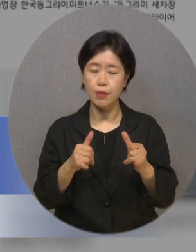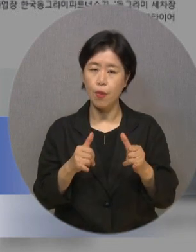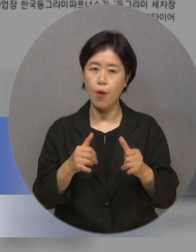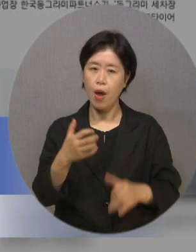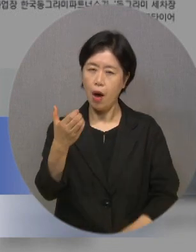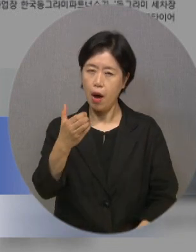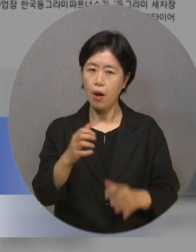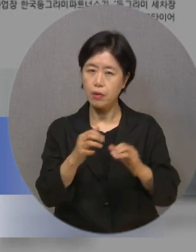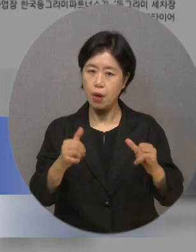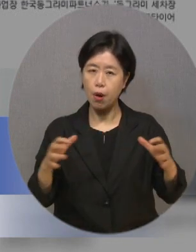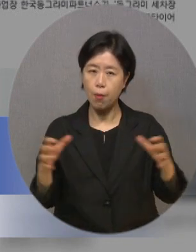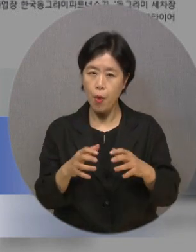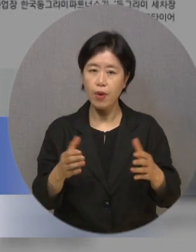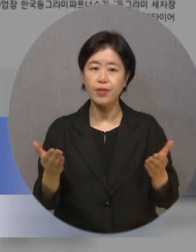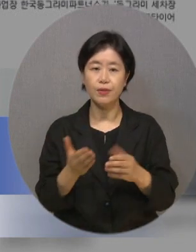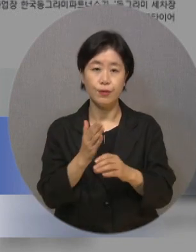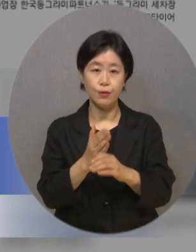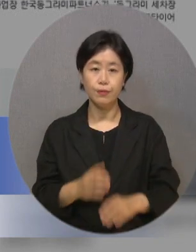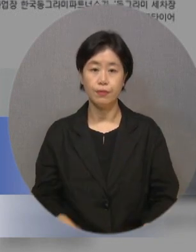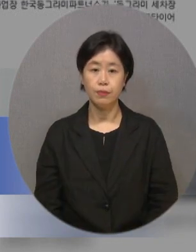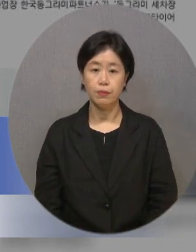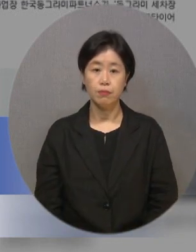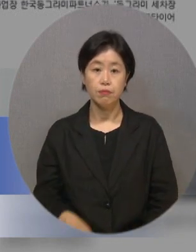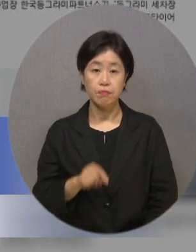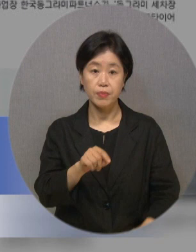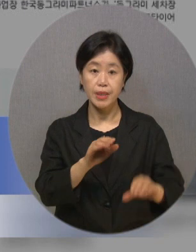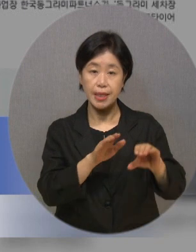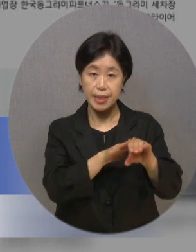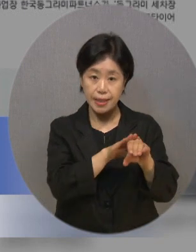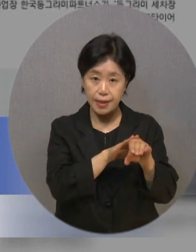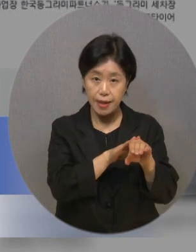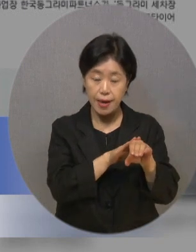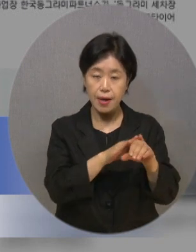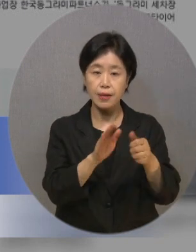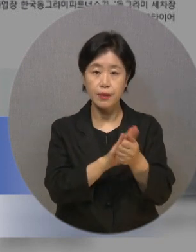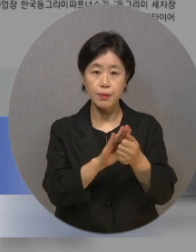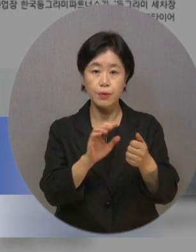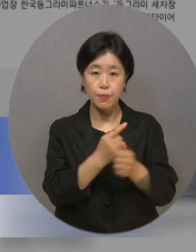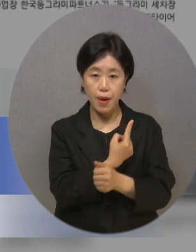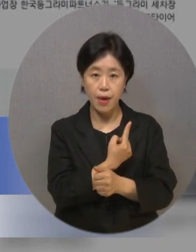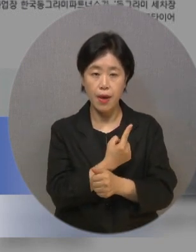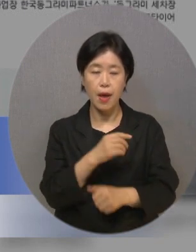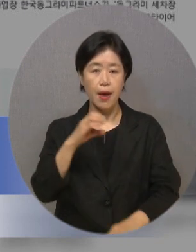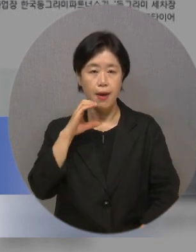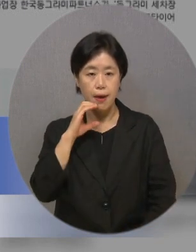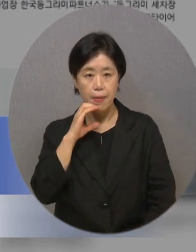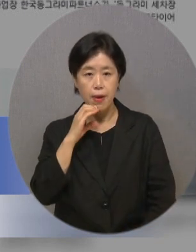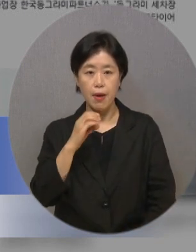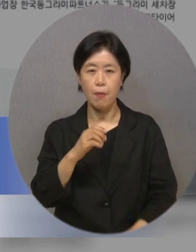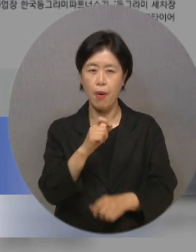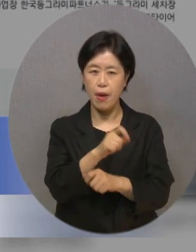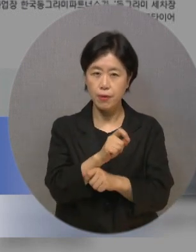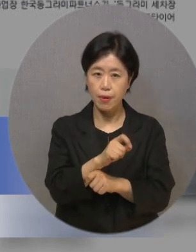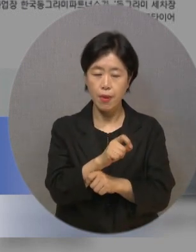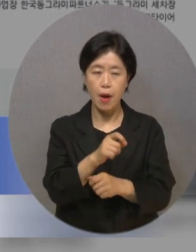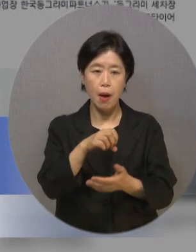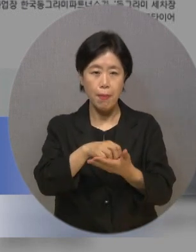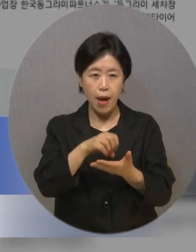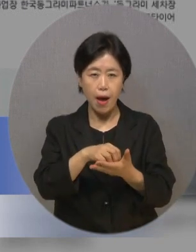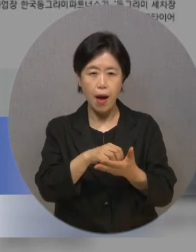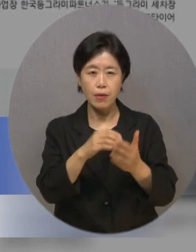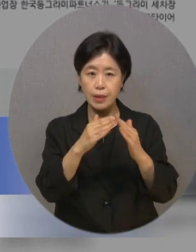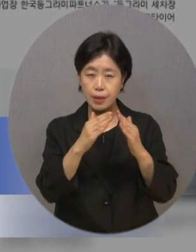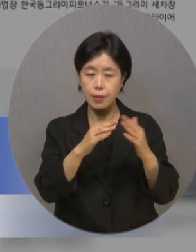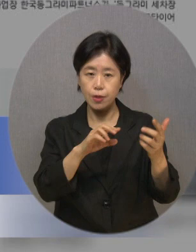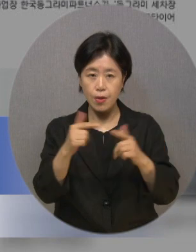표준사업장인데요 동그라미 파트너스는 세차장 서비스 외에도 카페 베이커리 사무행정 등이 다양한 분야에서